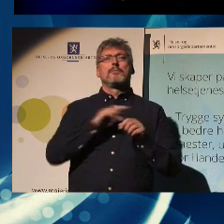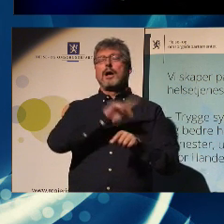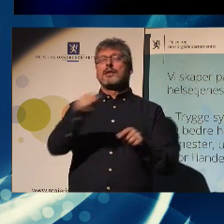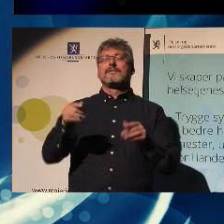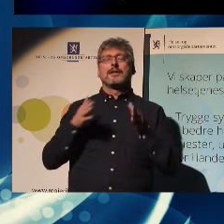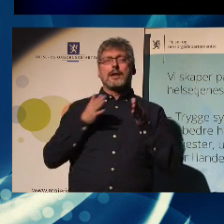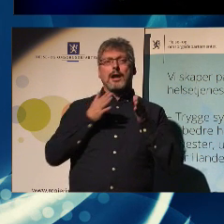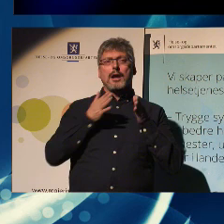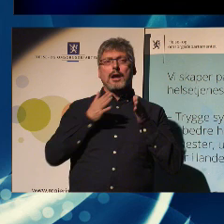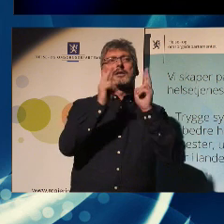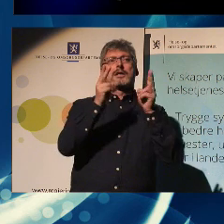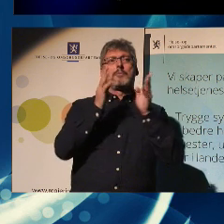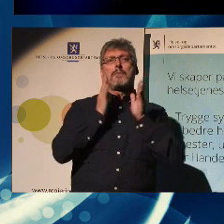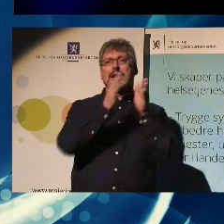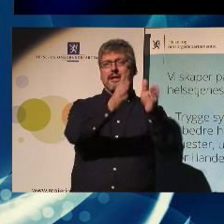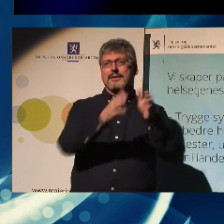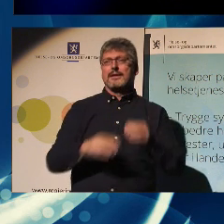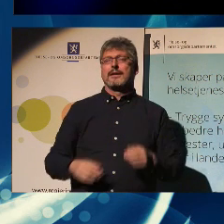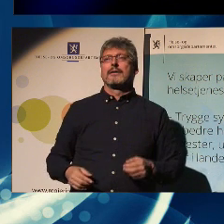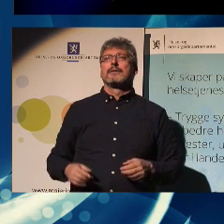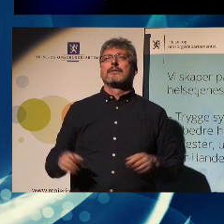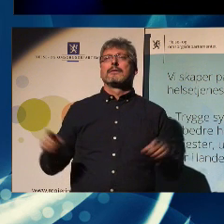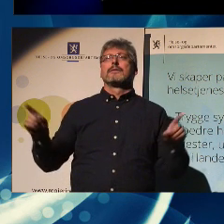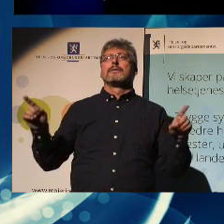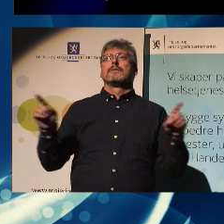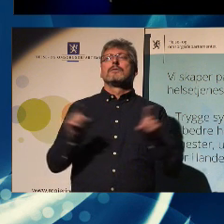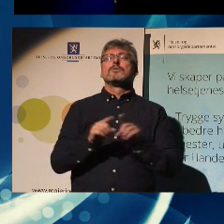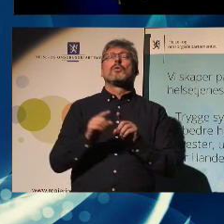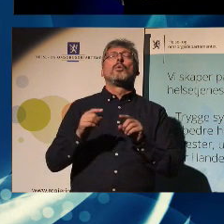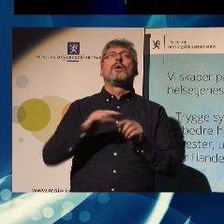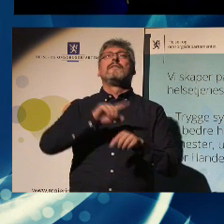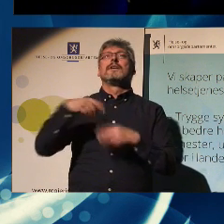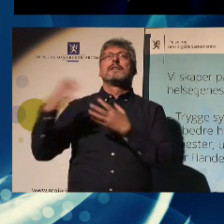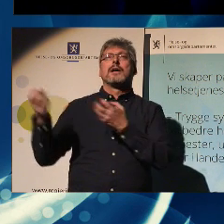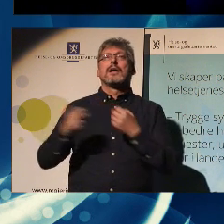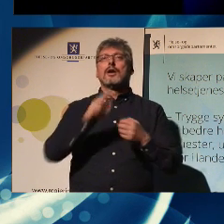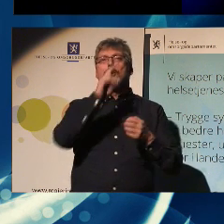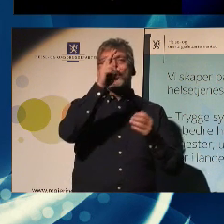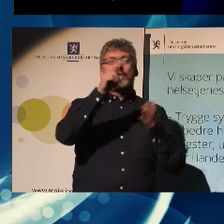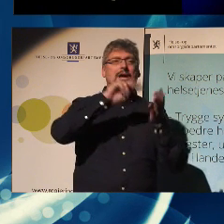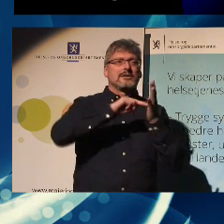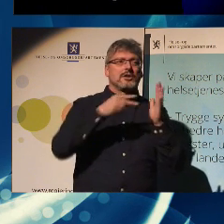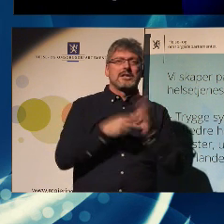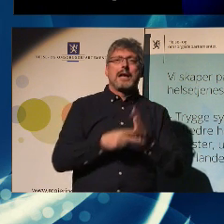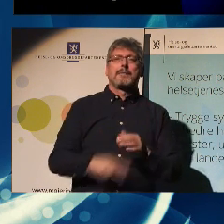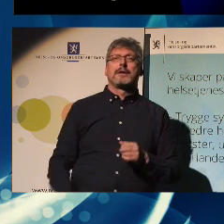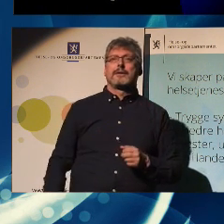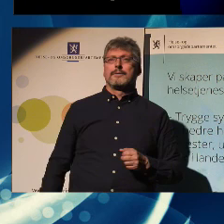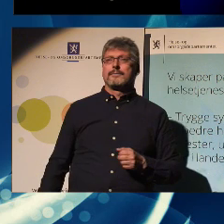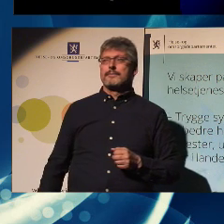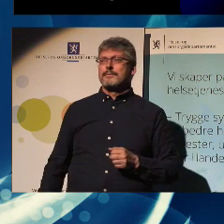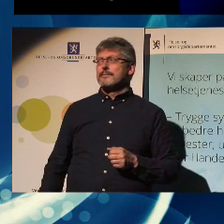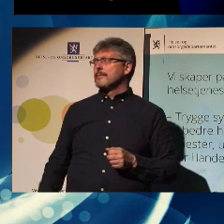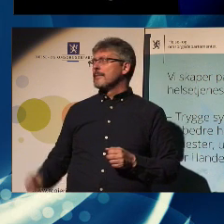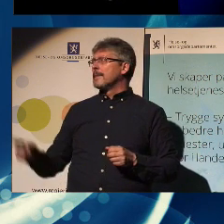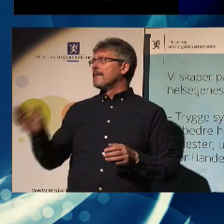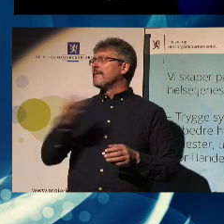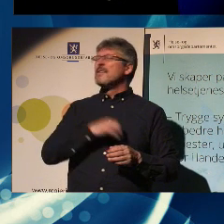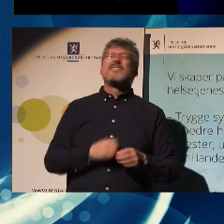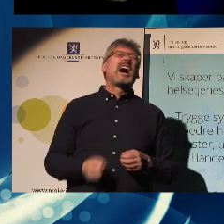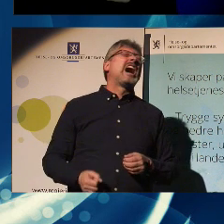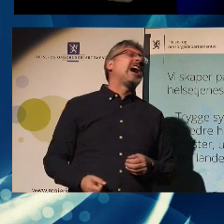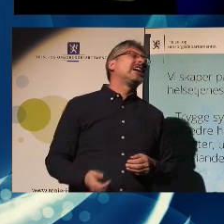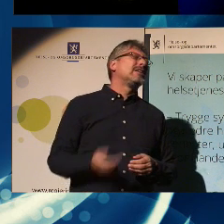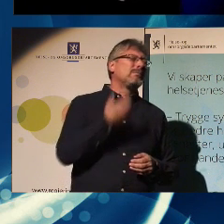retning. Og så trenger vi nye systemer. Altså, vi har steiket